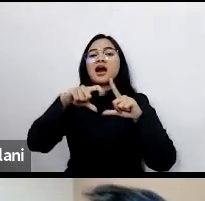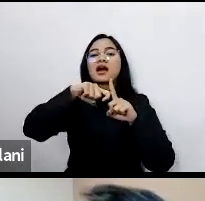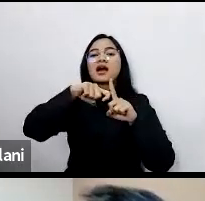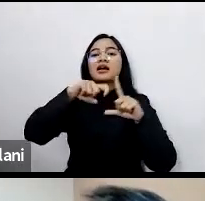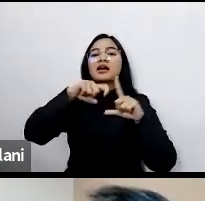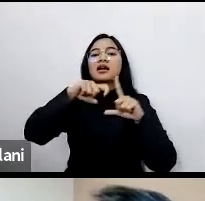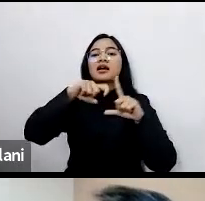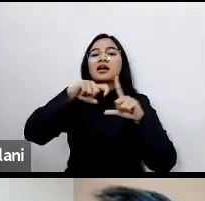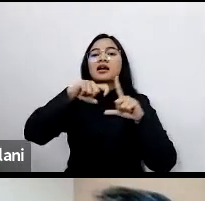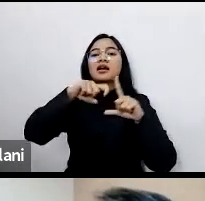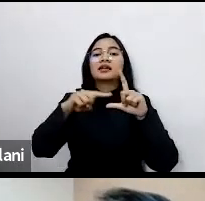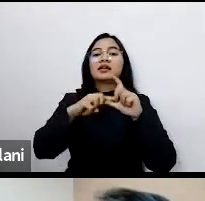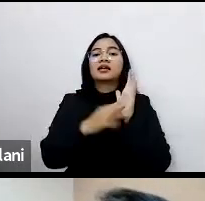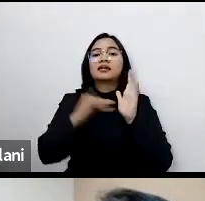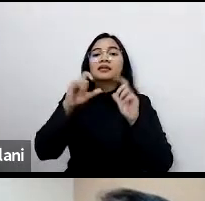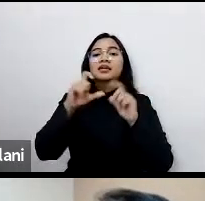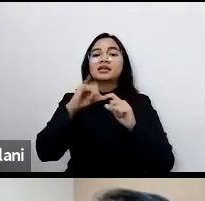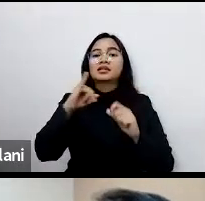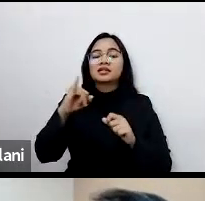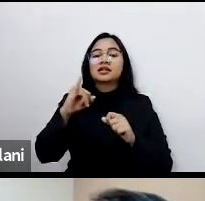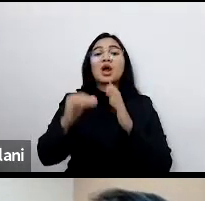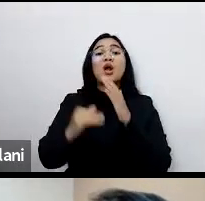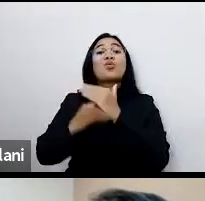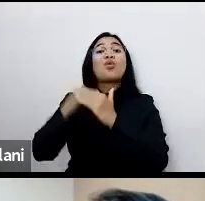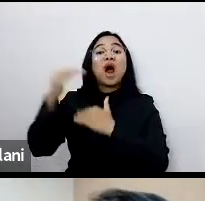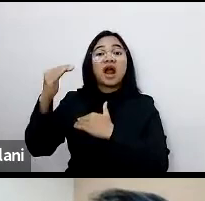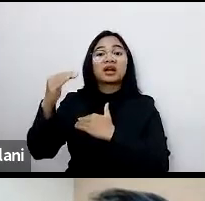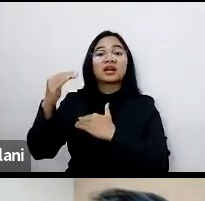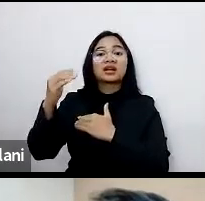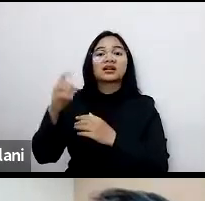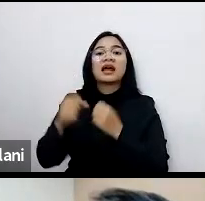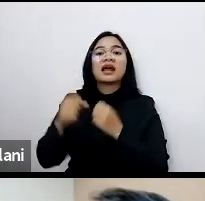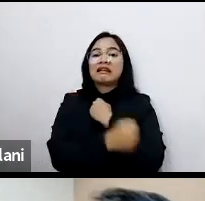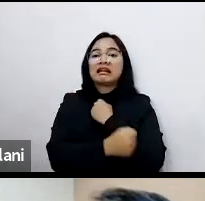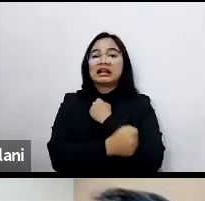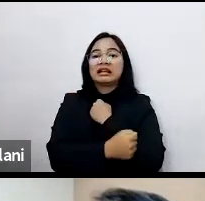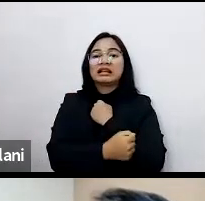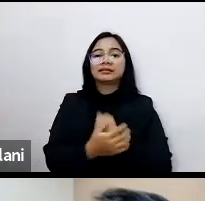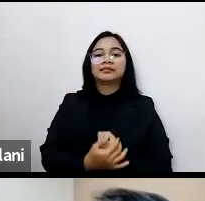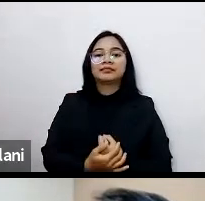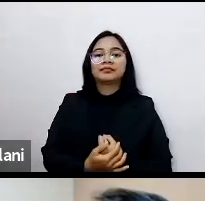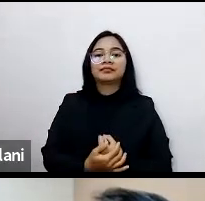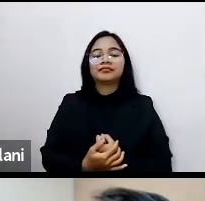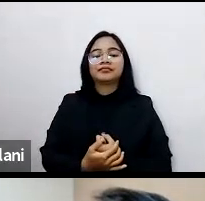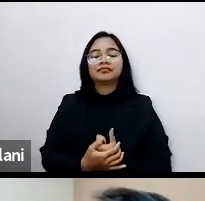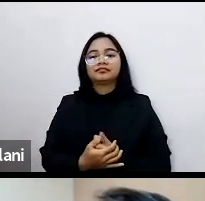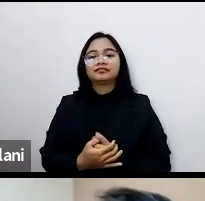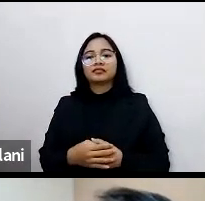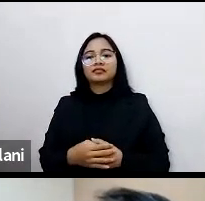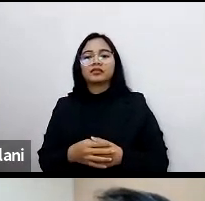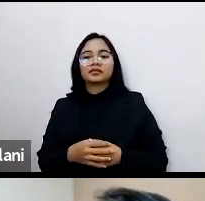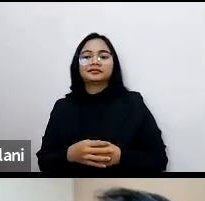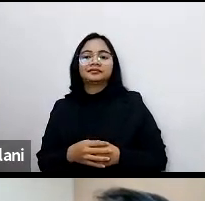di Indonesia tapi tidak terkoneksi sekarang kan juga tidak bisa ya tidak terlalu dianggap